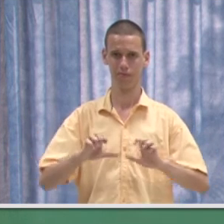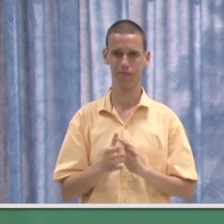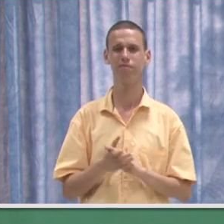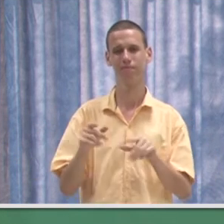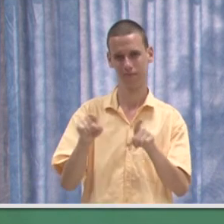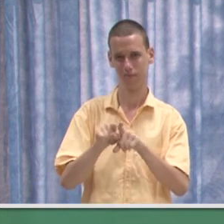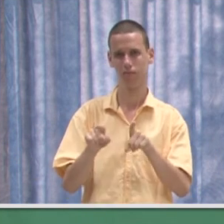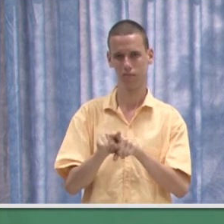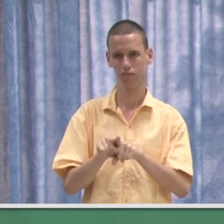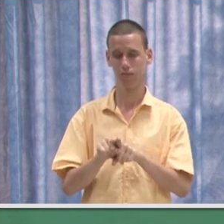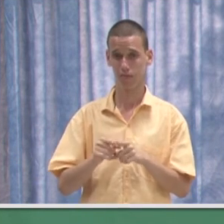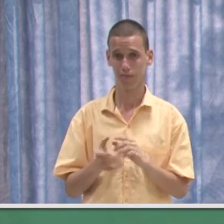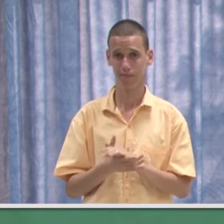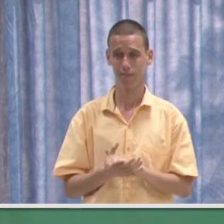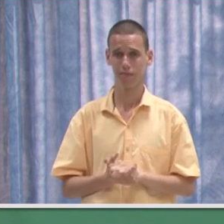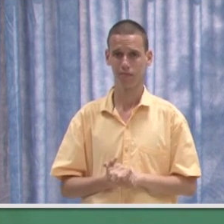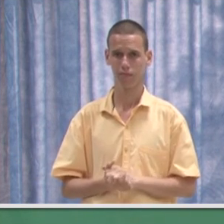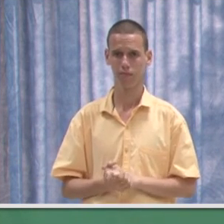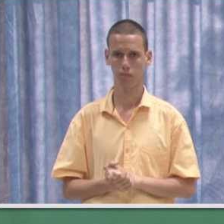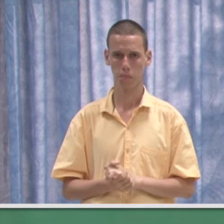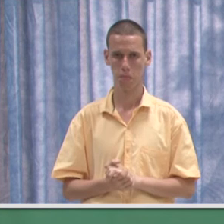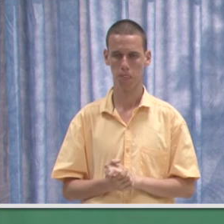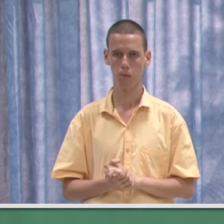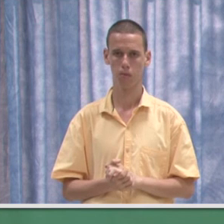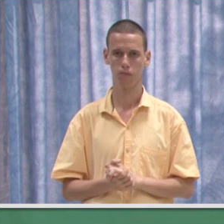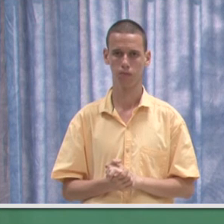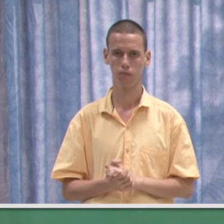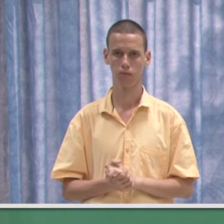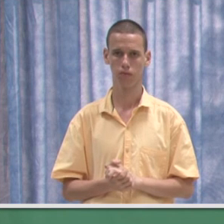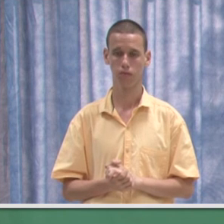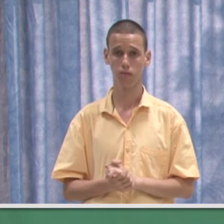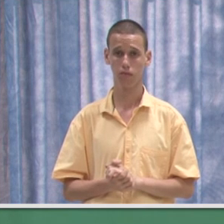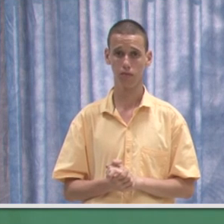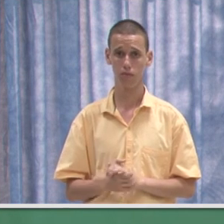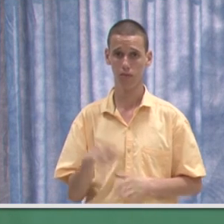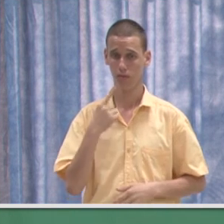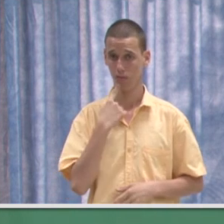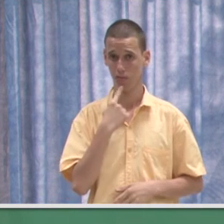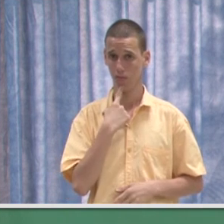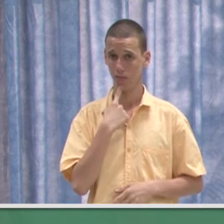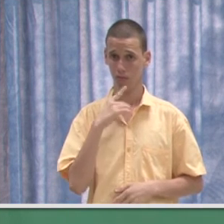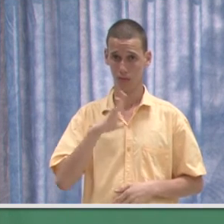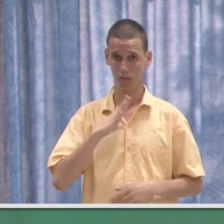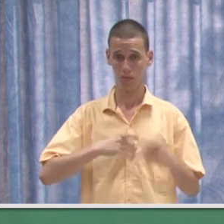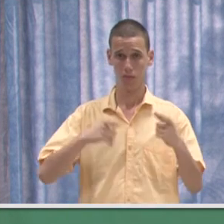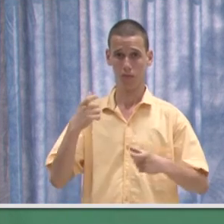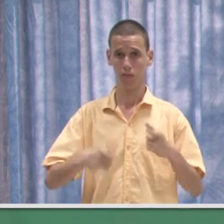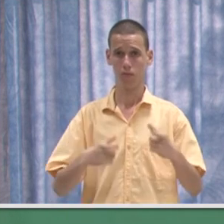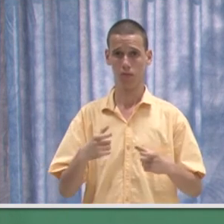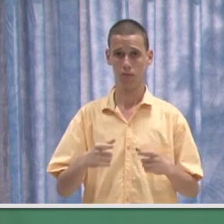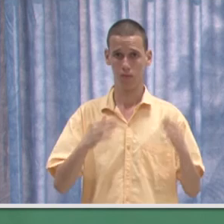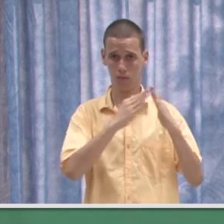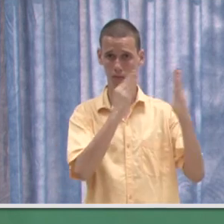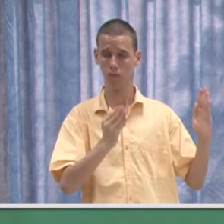ça. Après, troisième message, si ça fait stigma. Bon, du monde qui déjà soit en quarantaine ou bien